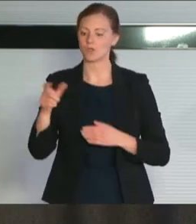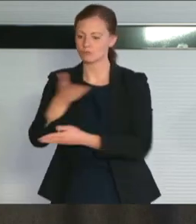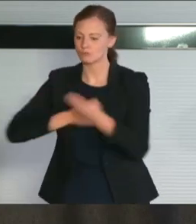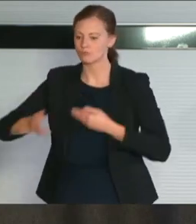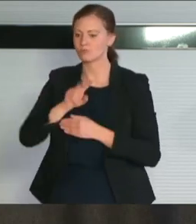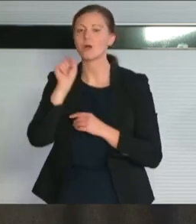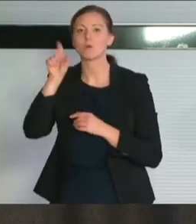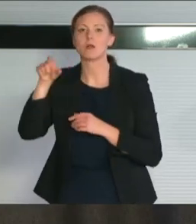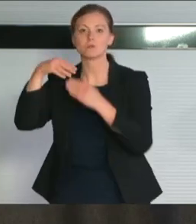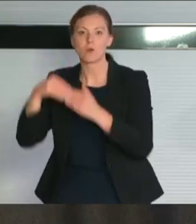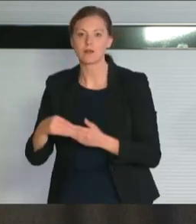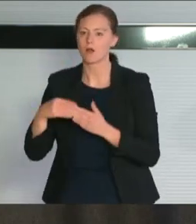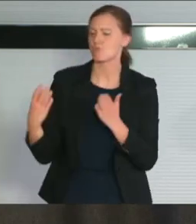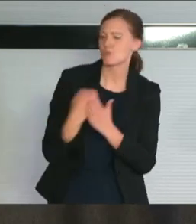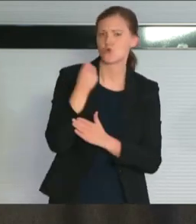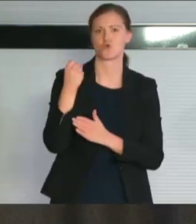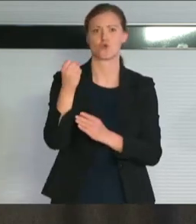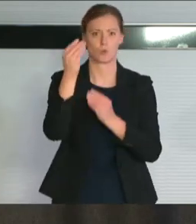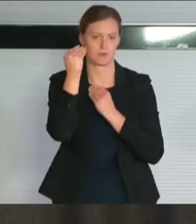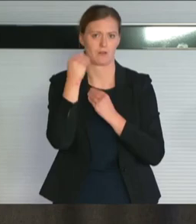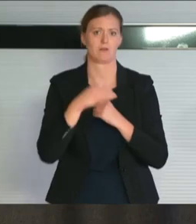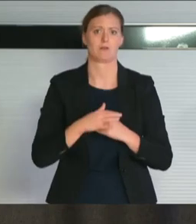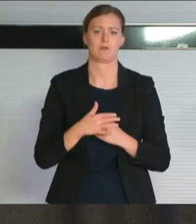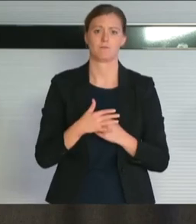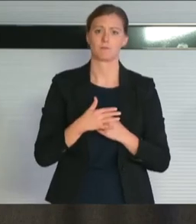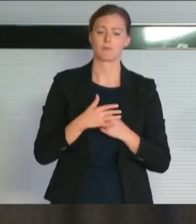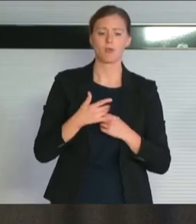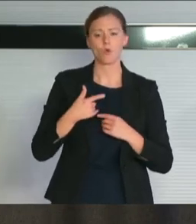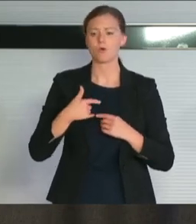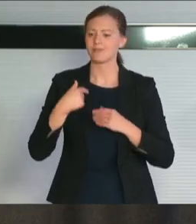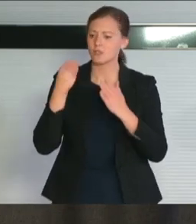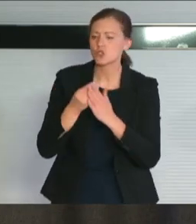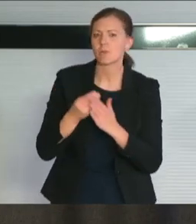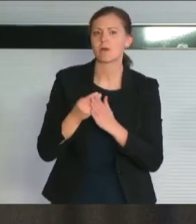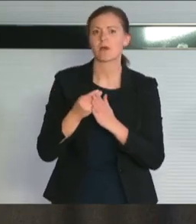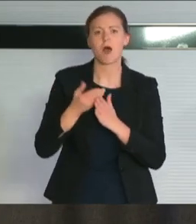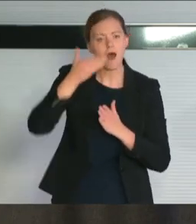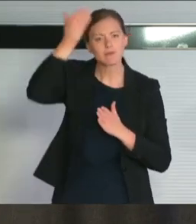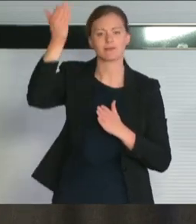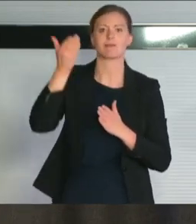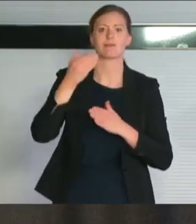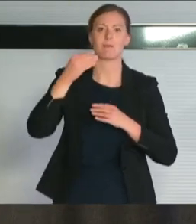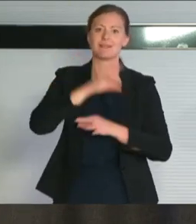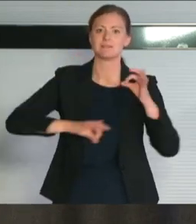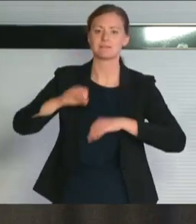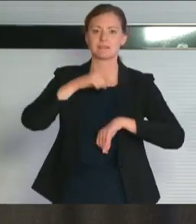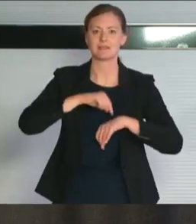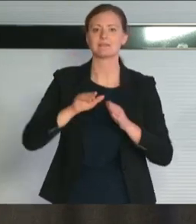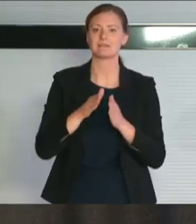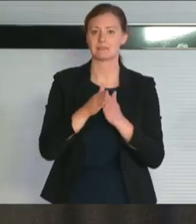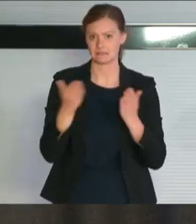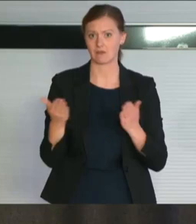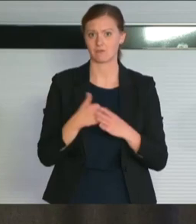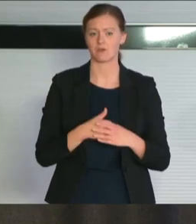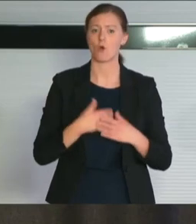uvurderlig. Viktige erfaringer publiseres nå løpende i anerkjente medisinske tidsskrifter. Folkeinstituttets målrente arbeid